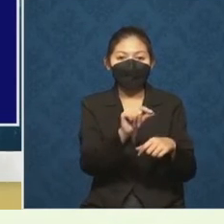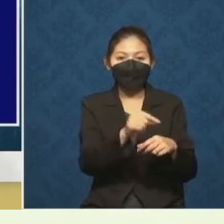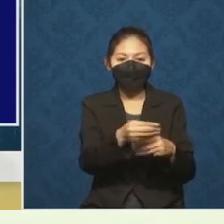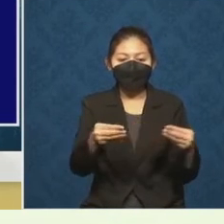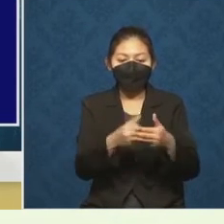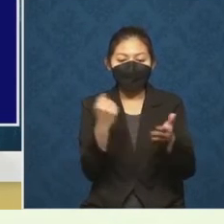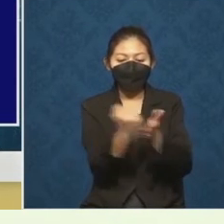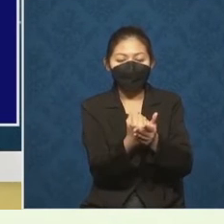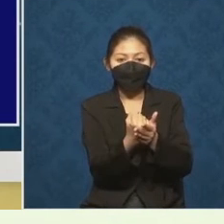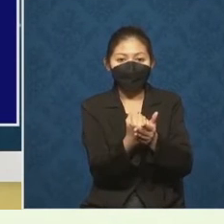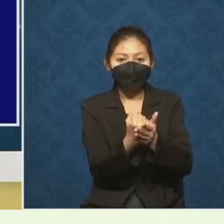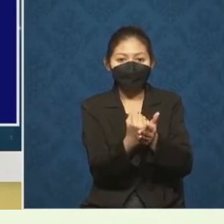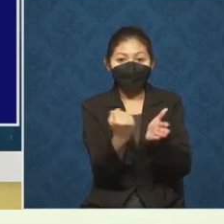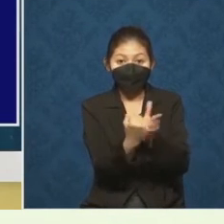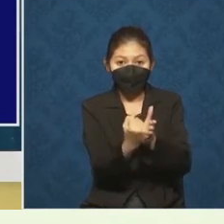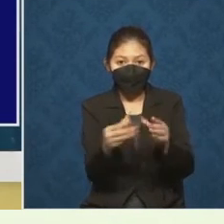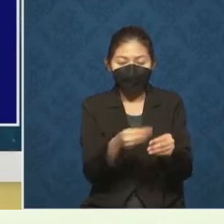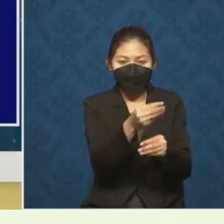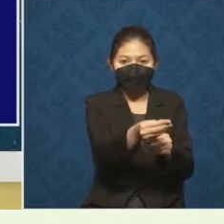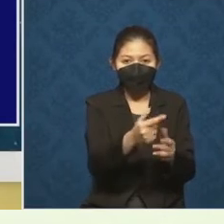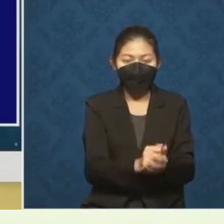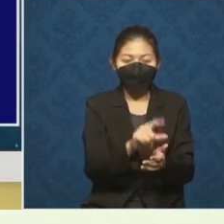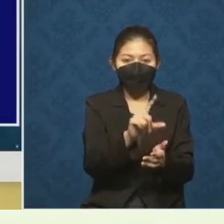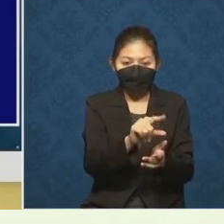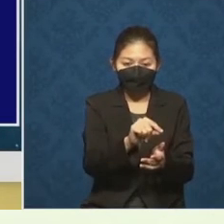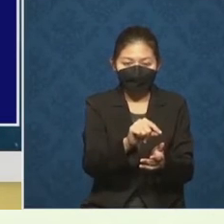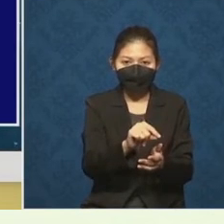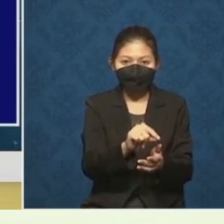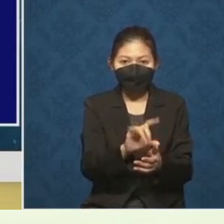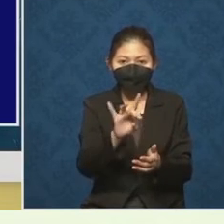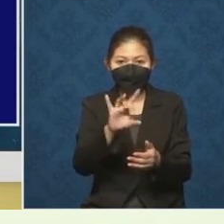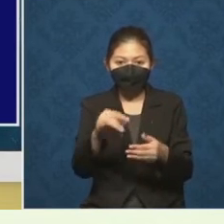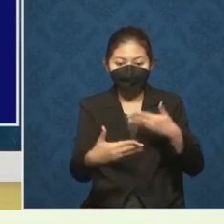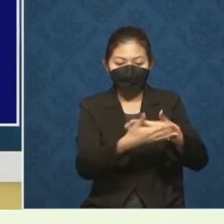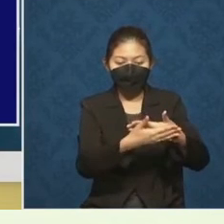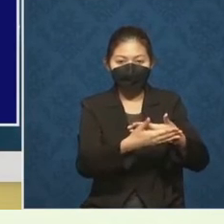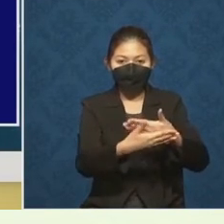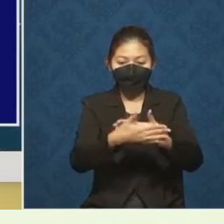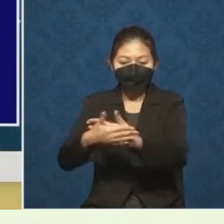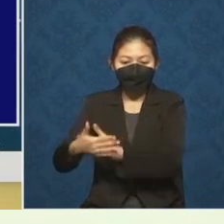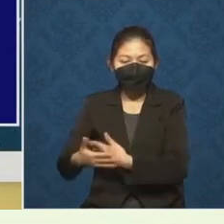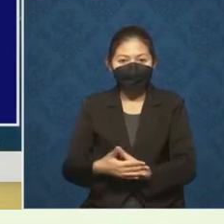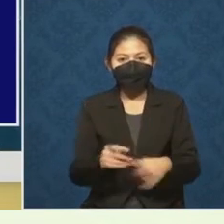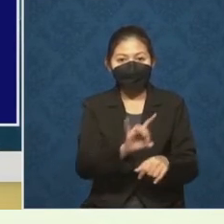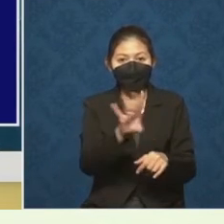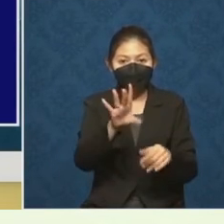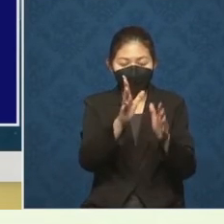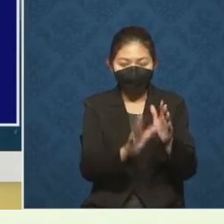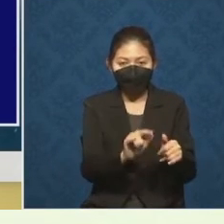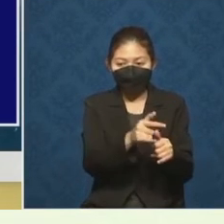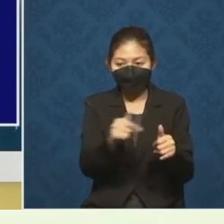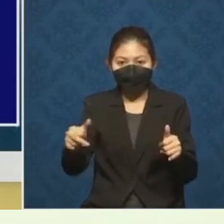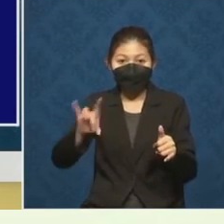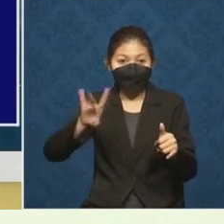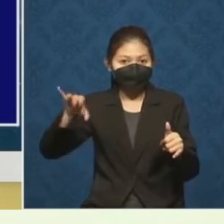ครับเอาแบงค์20กับแบงค์100แม็กติดกันจัดเป็นชุดๆนะครับชุดละ100คนนะแล้วเวลาไปแจก